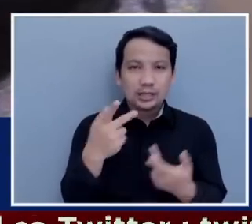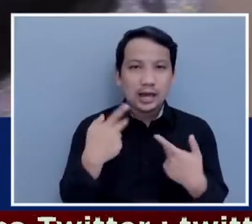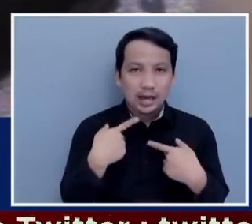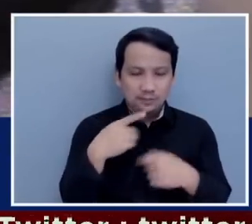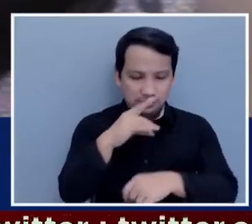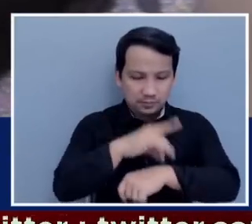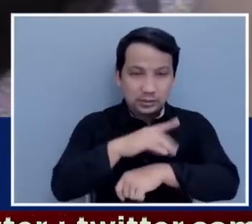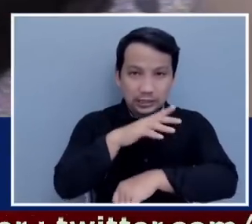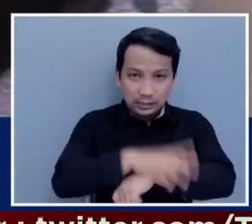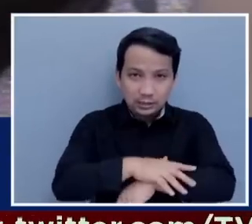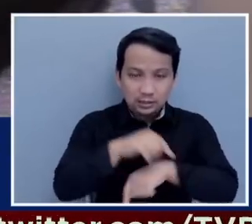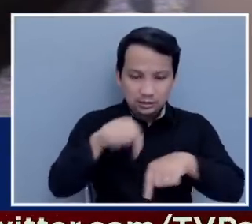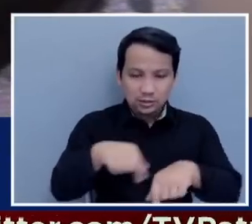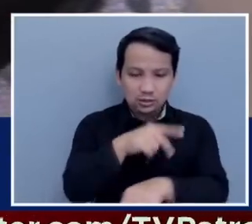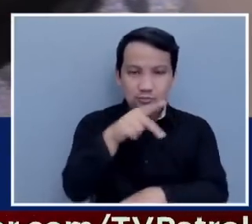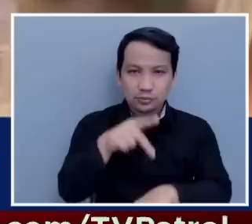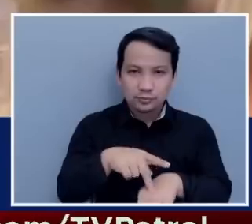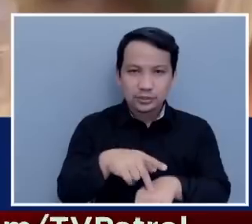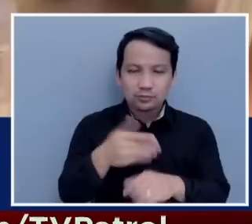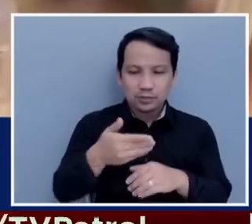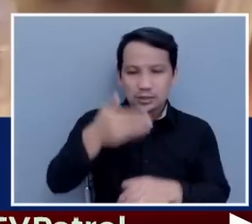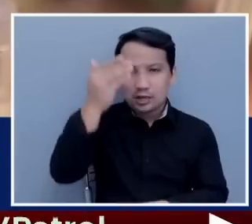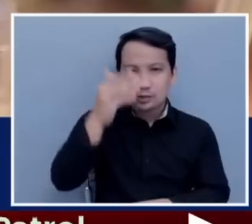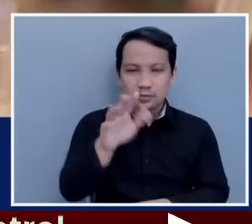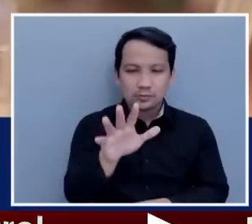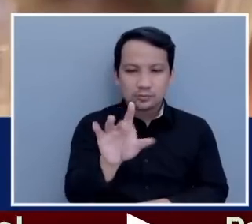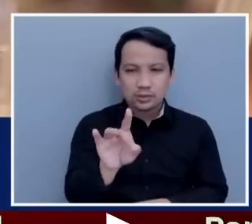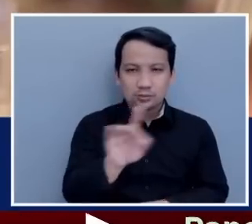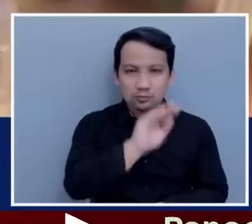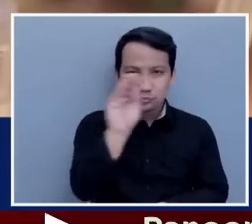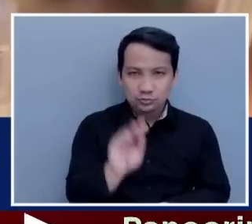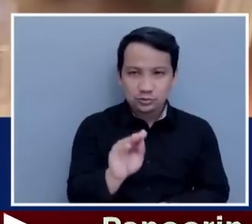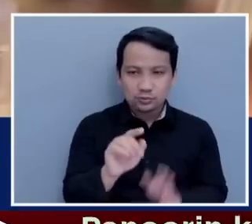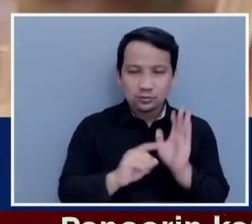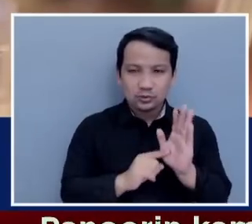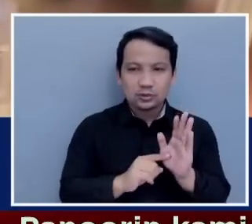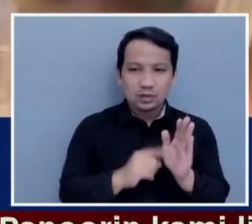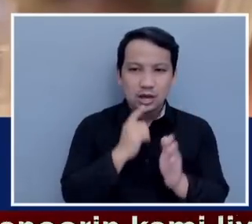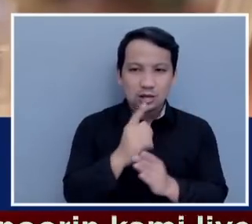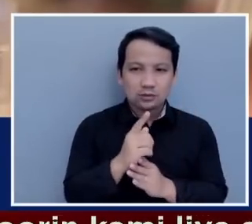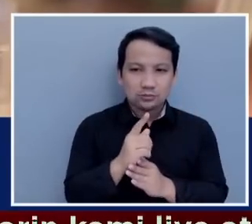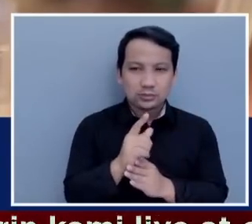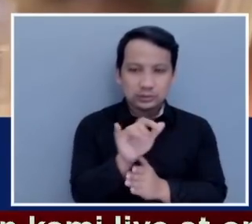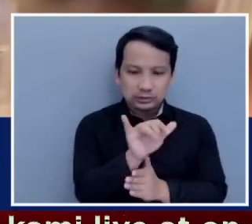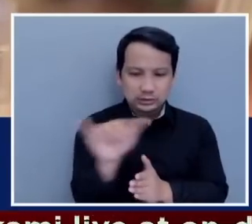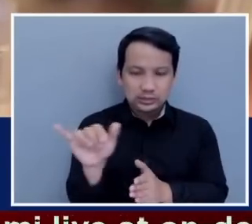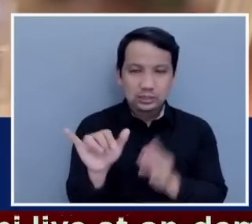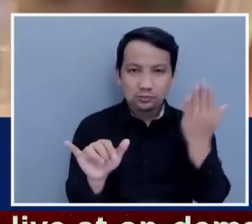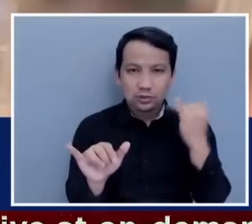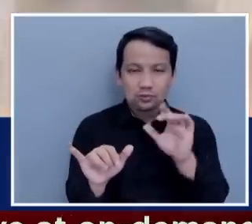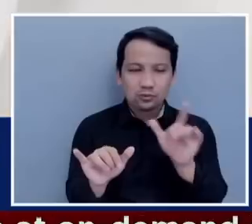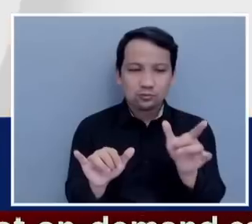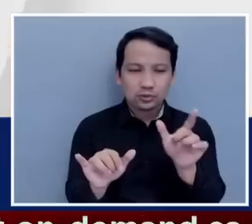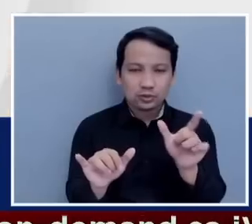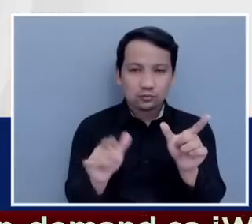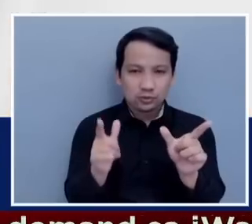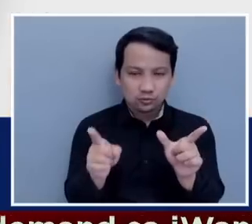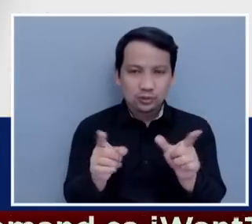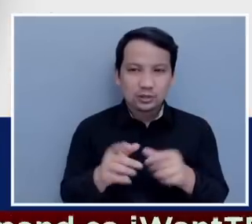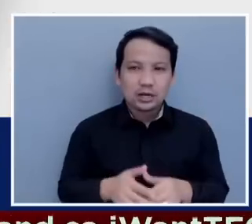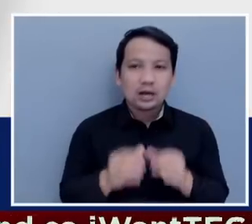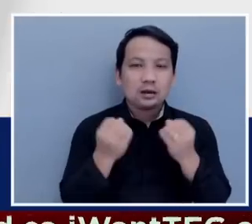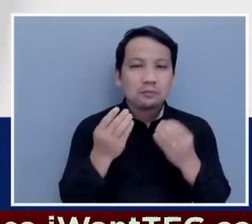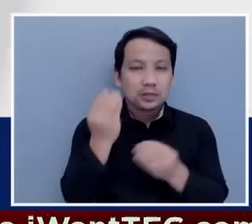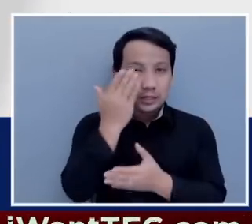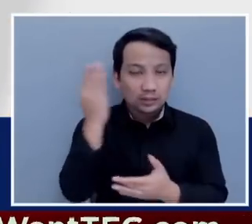bansa. Mas mataas ito ng 58% kumpara sa naitalang kaso sa kaparehong panahon noong 2021. Karamihan ng